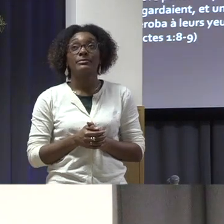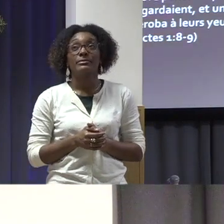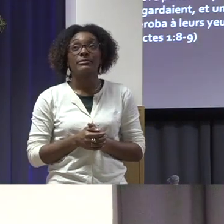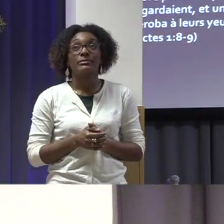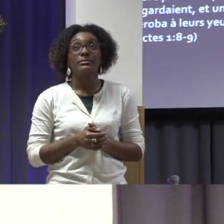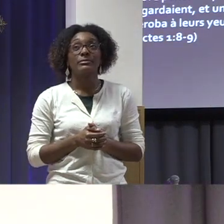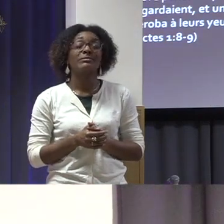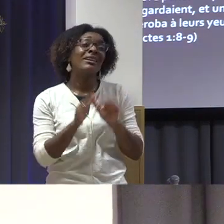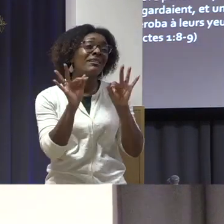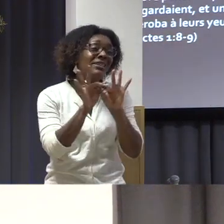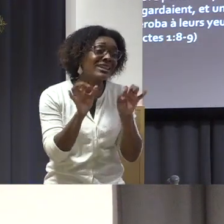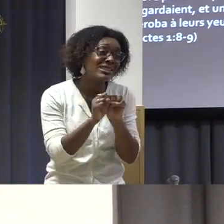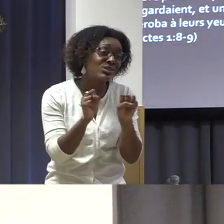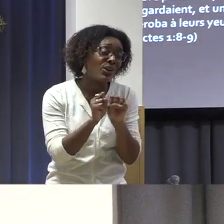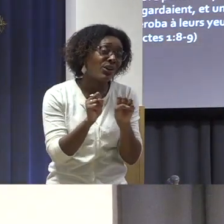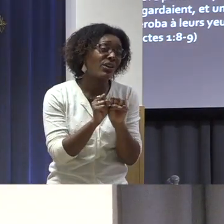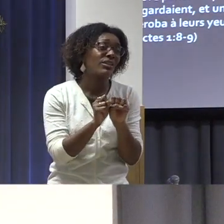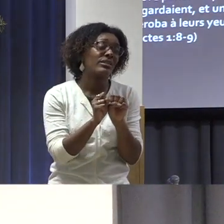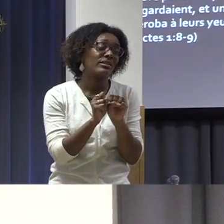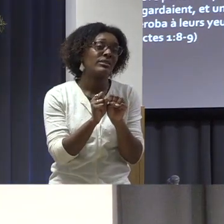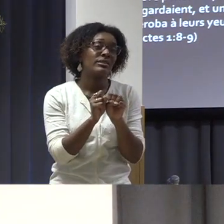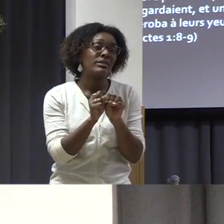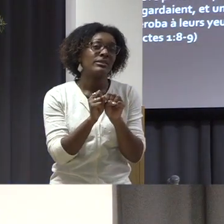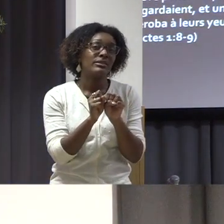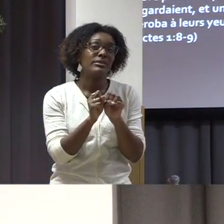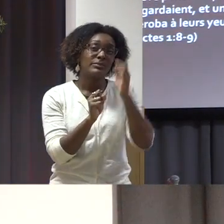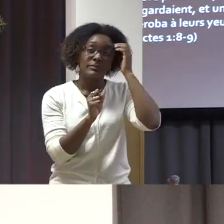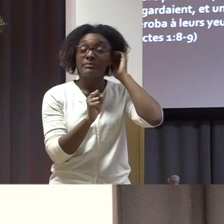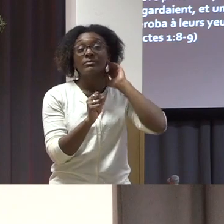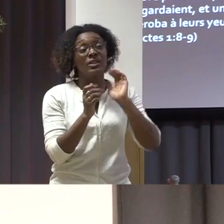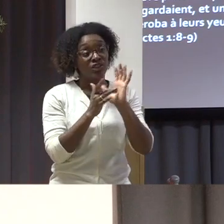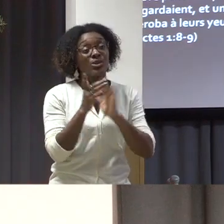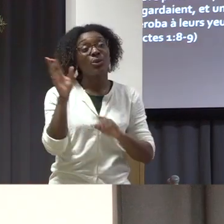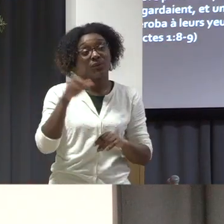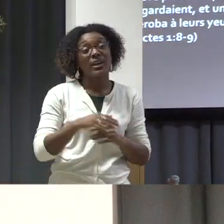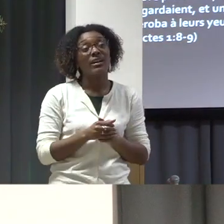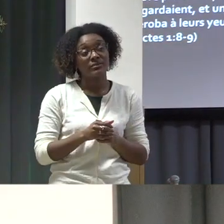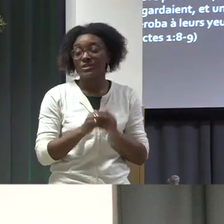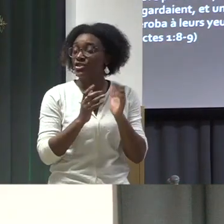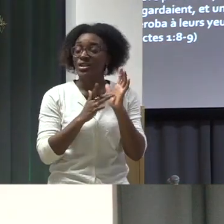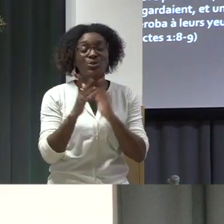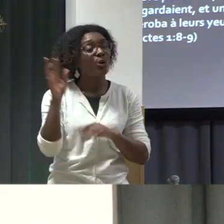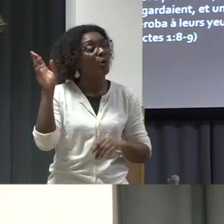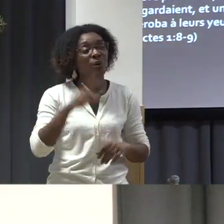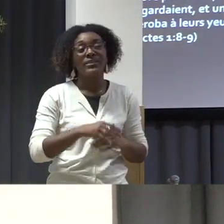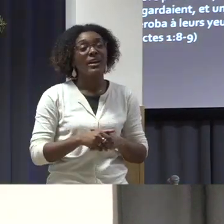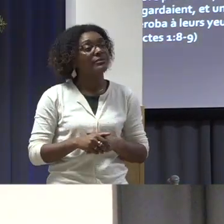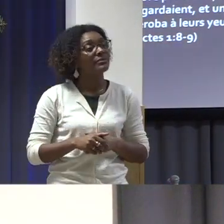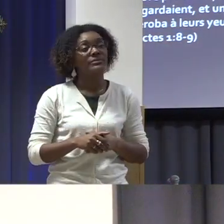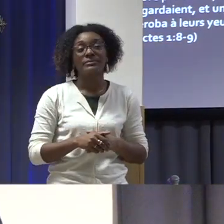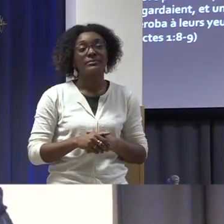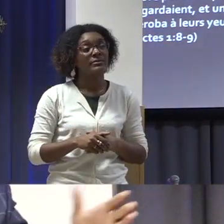réseau sert jésus revient jésus revient et ce à